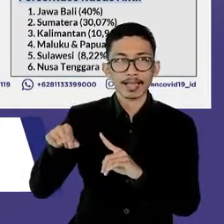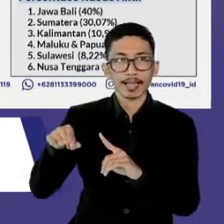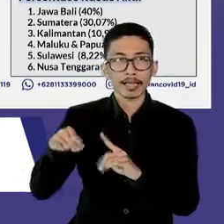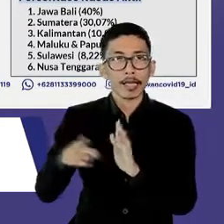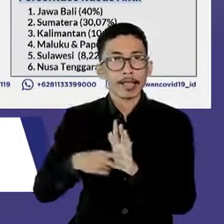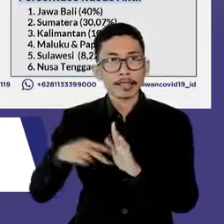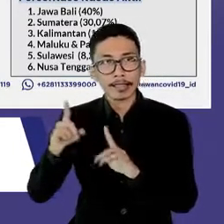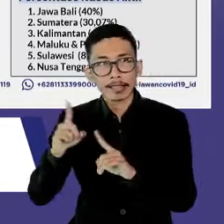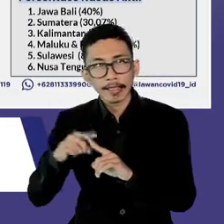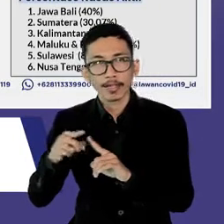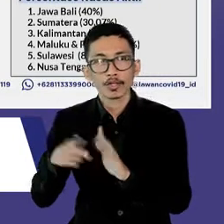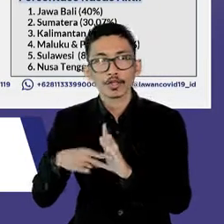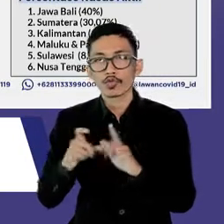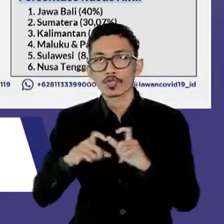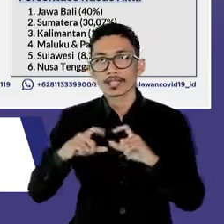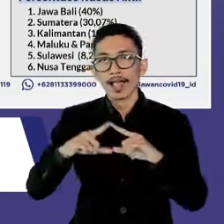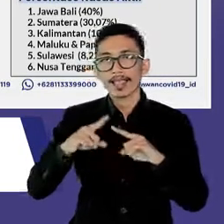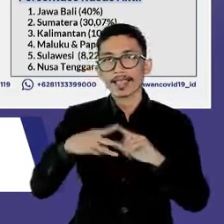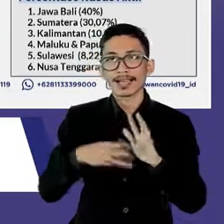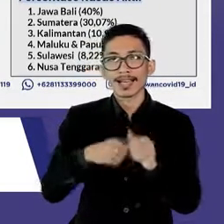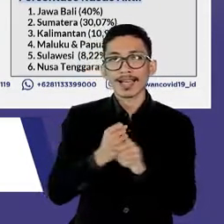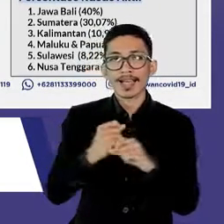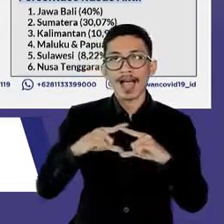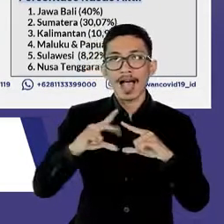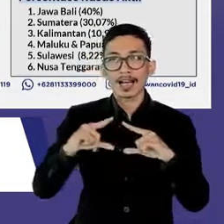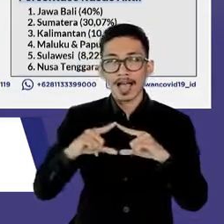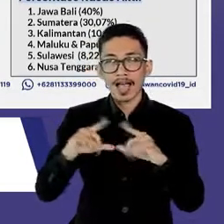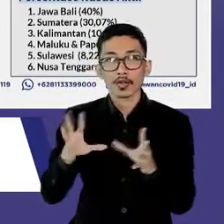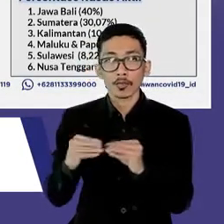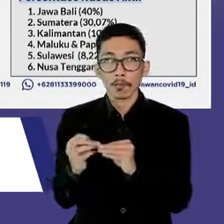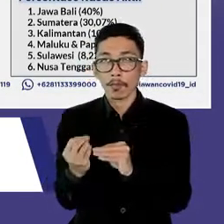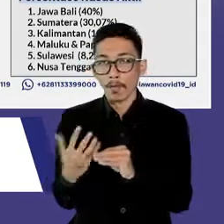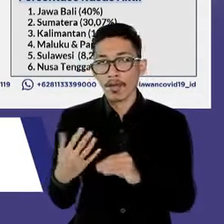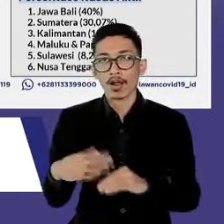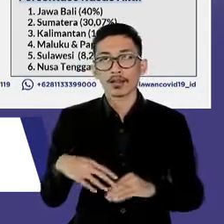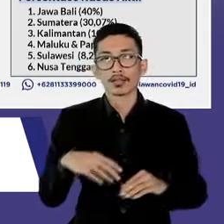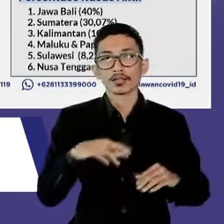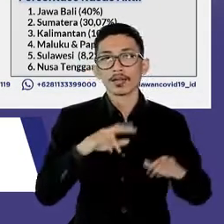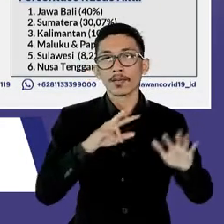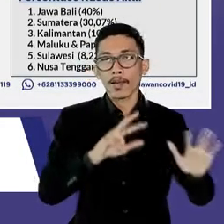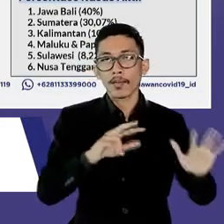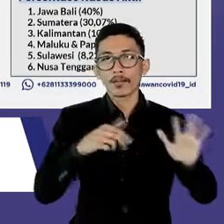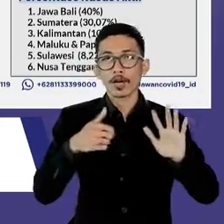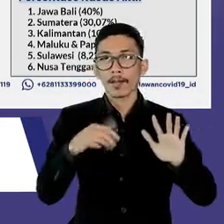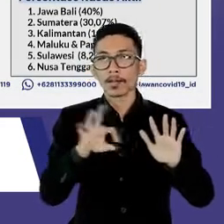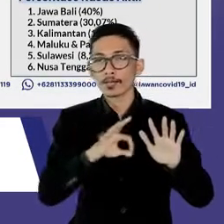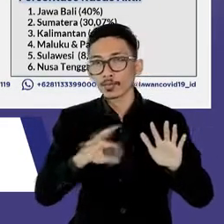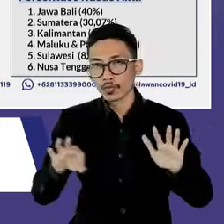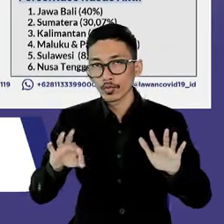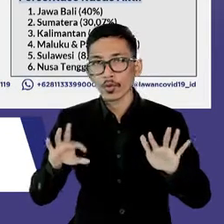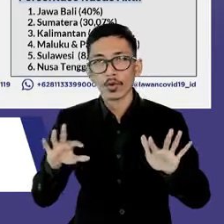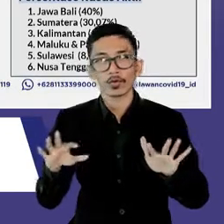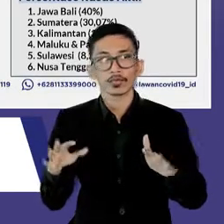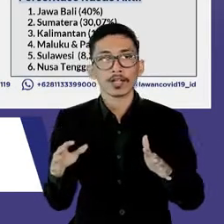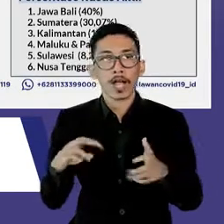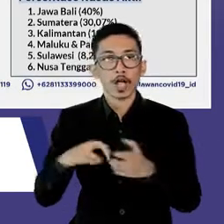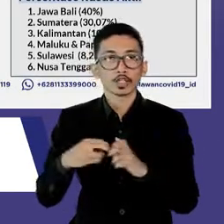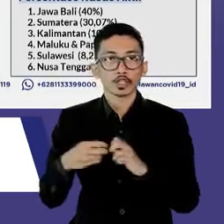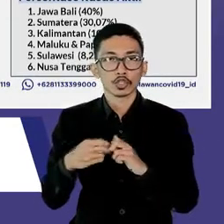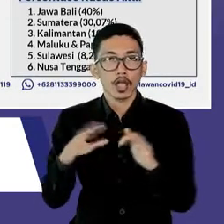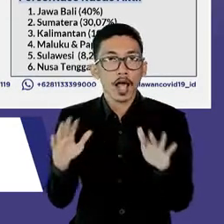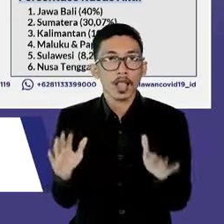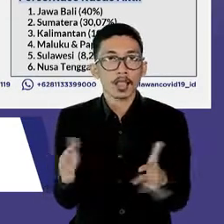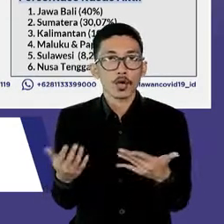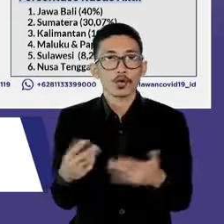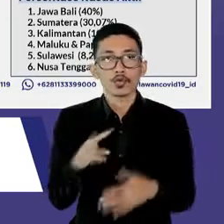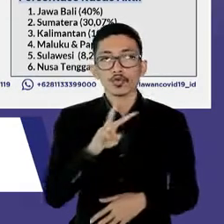Pulau Nusa Tenggara telah mencapai angka 80 6698 kasus atau